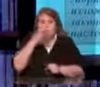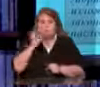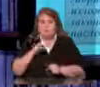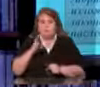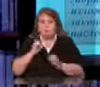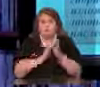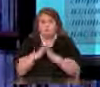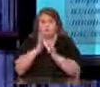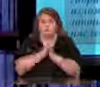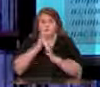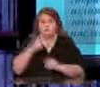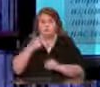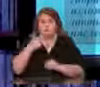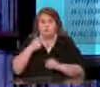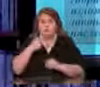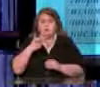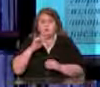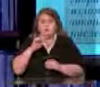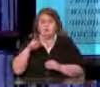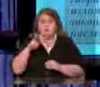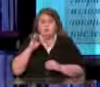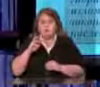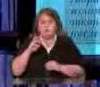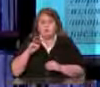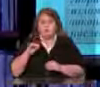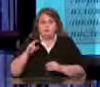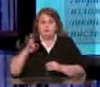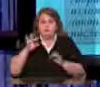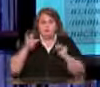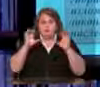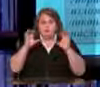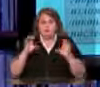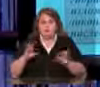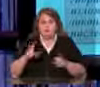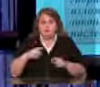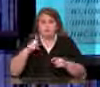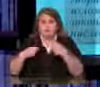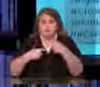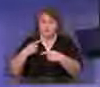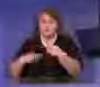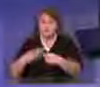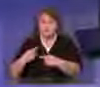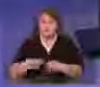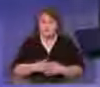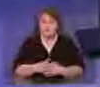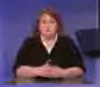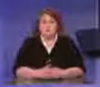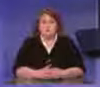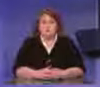над растительными гибридами», в котором изложил основные закономерности наследственности.